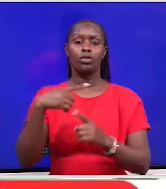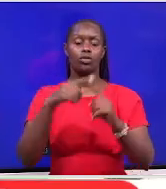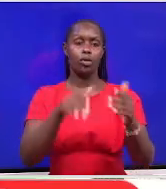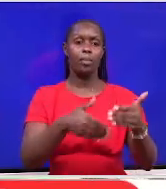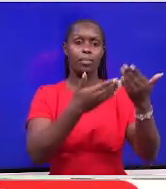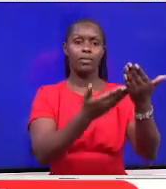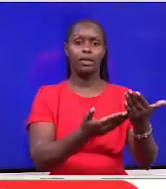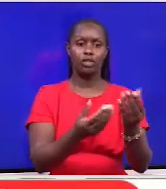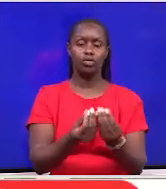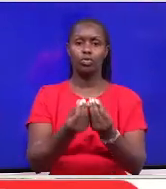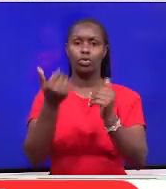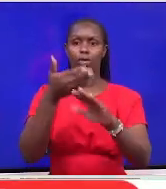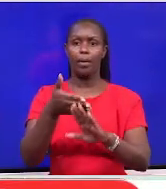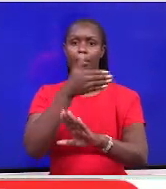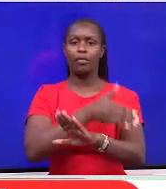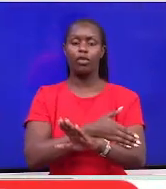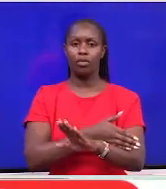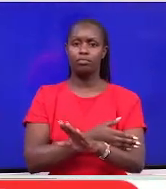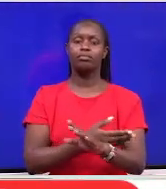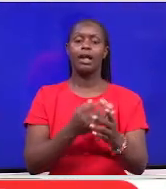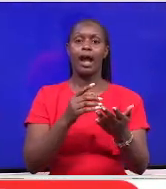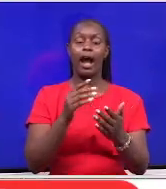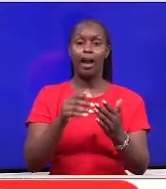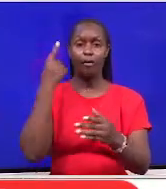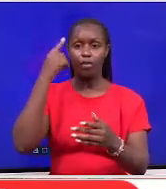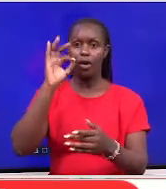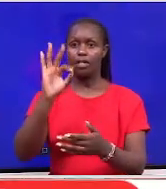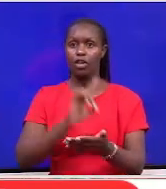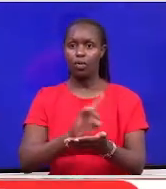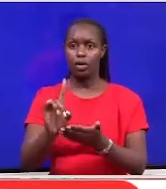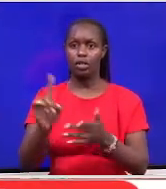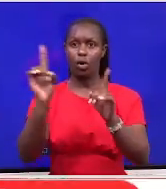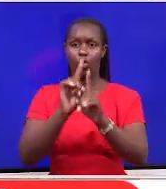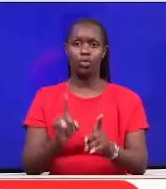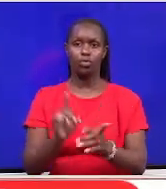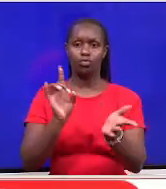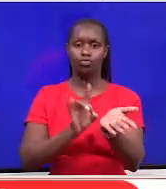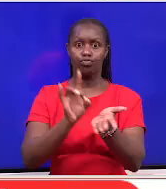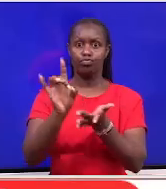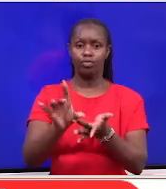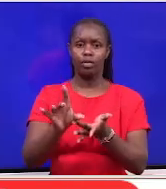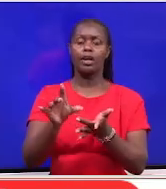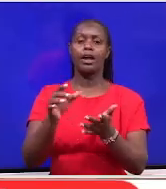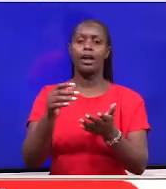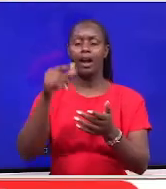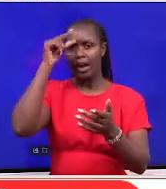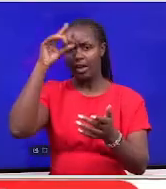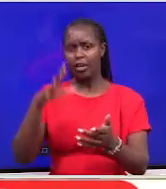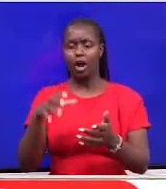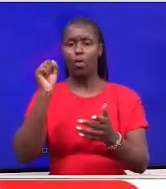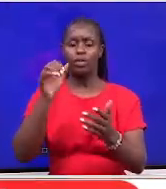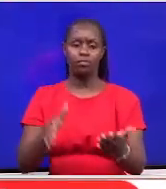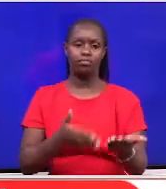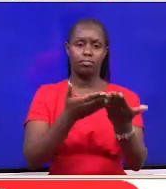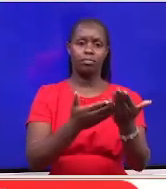huo kabla ya wiki tatu kuanzia leo. Hoja hiyo ya kubanduliwa kwa gavana Kawira Mwangaza iliwasilishwa na naibu kiongozi wa chama cha Wengi Zipora